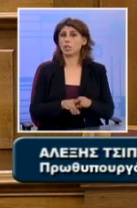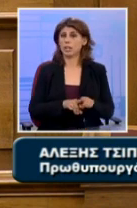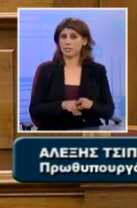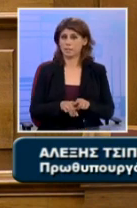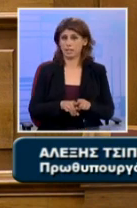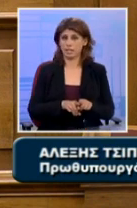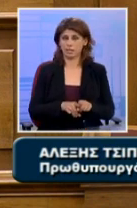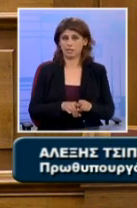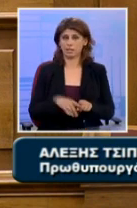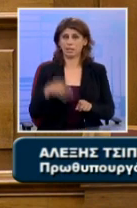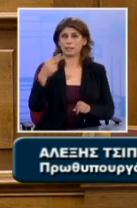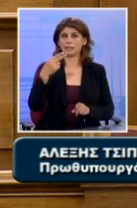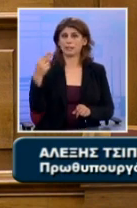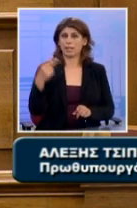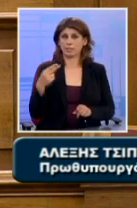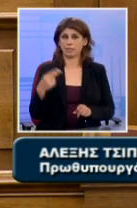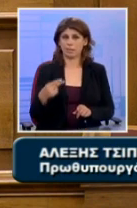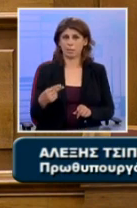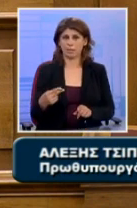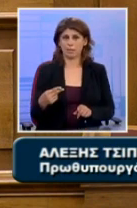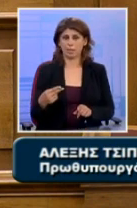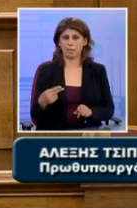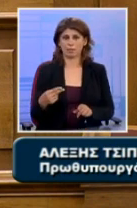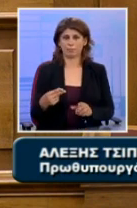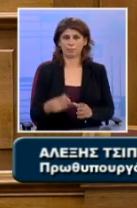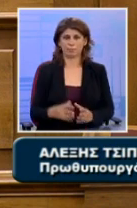σε ό,τι αφορά τα ζητήματα